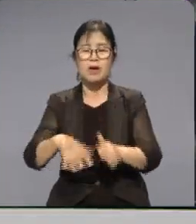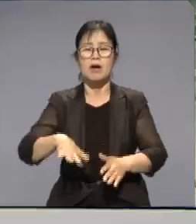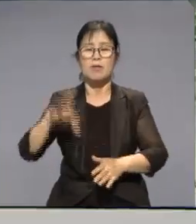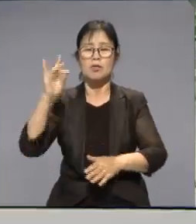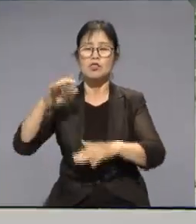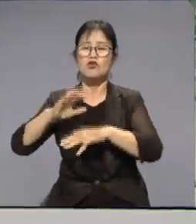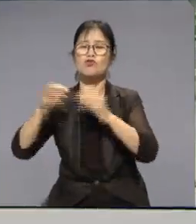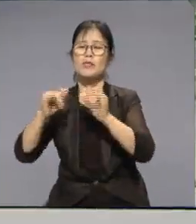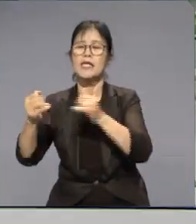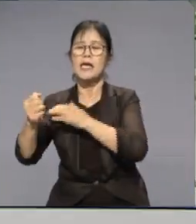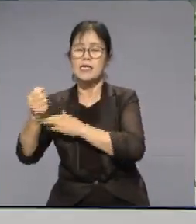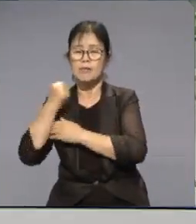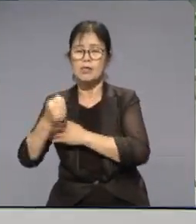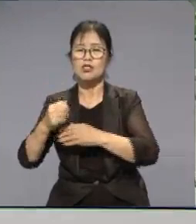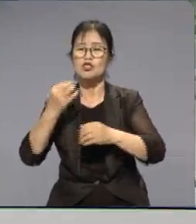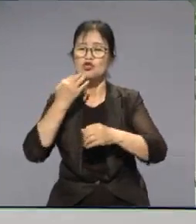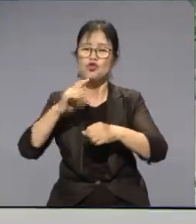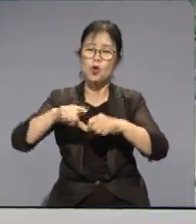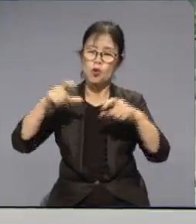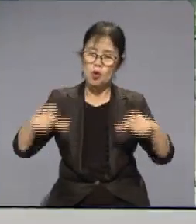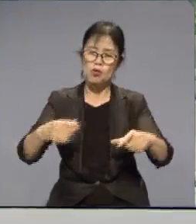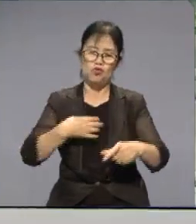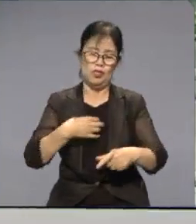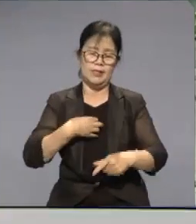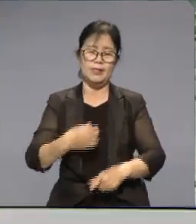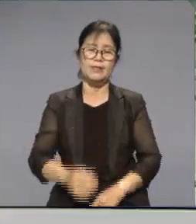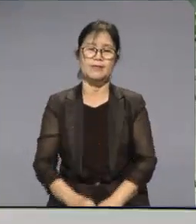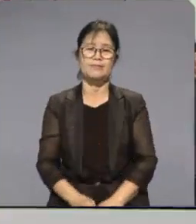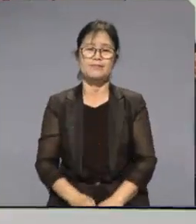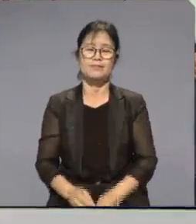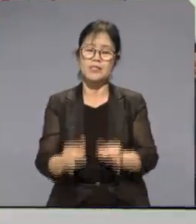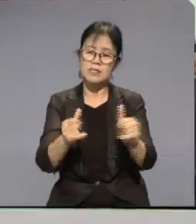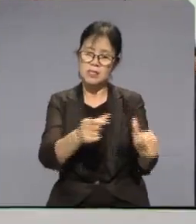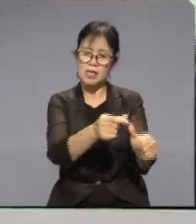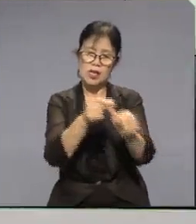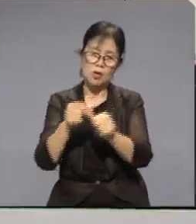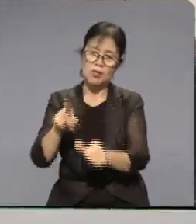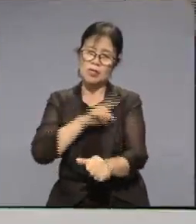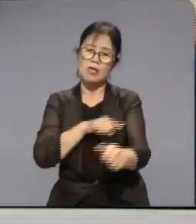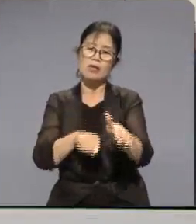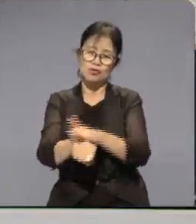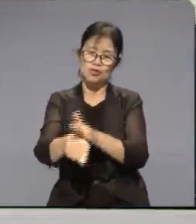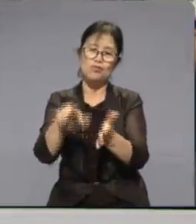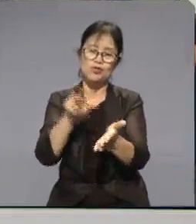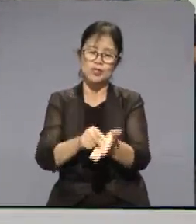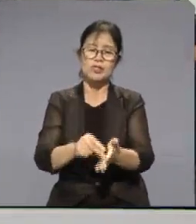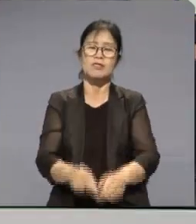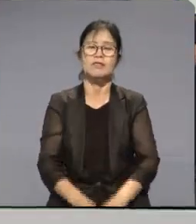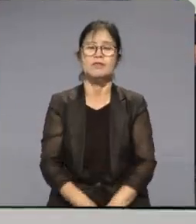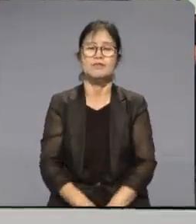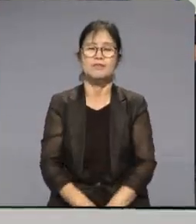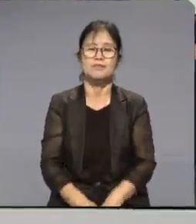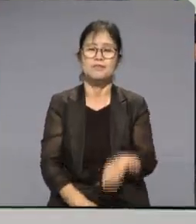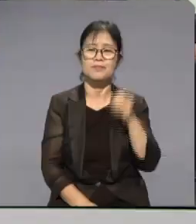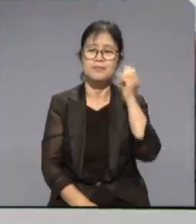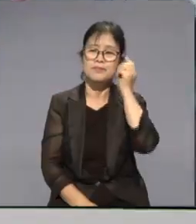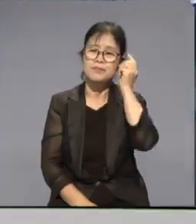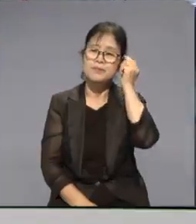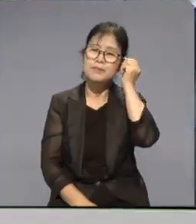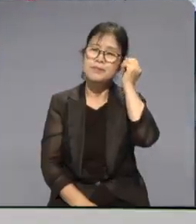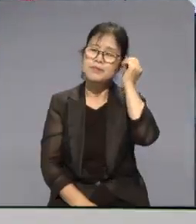국민의힘 연찬회에선 수도권 위기론이 화두가 됐는데 인재 영입이 최우선 과제라는 데 의견이 모아졌습니다. 이훈총